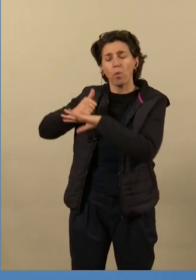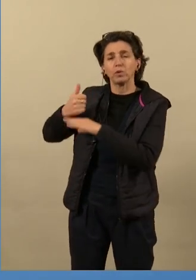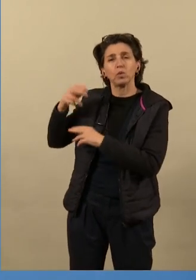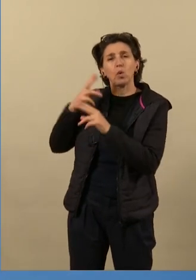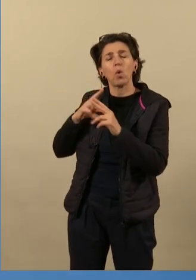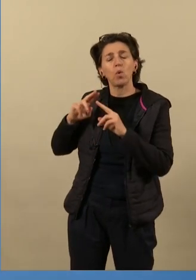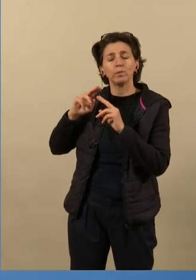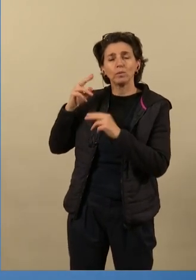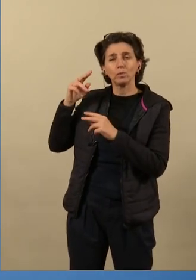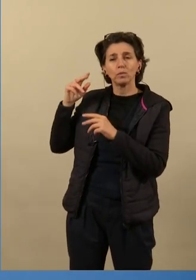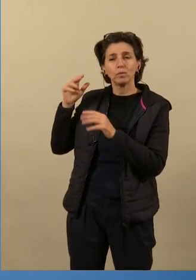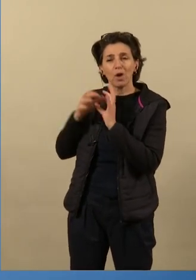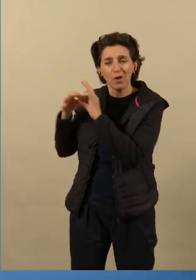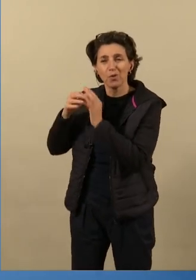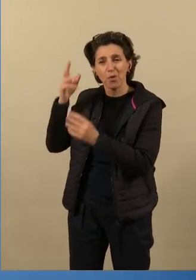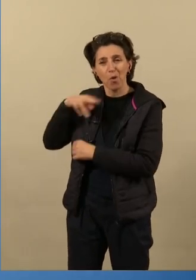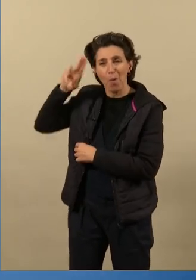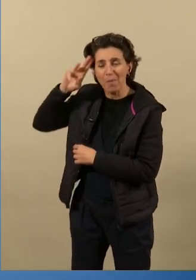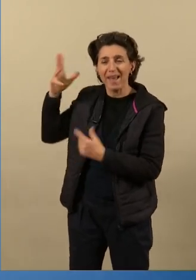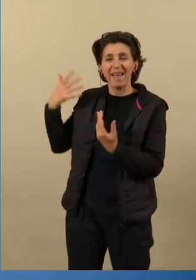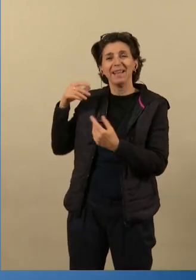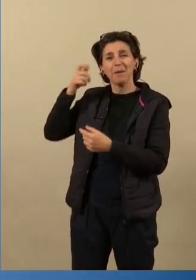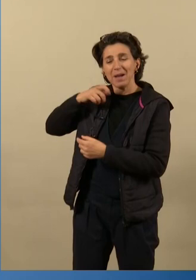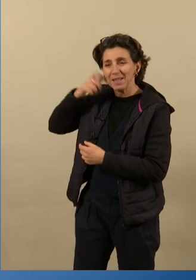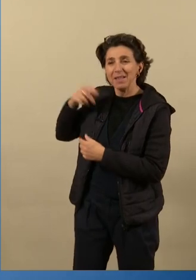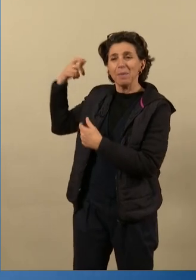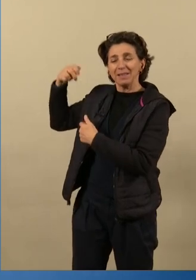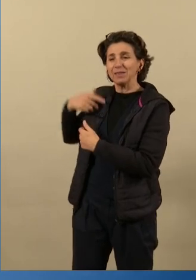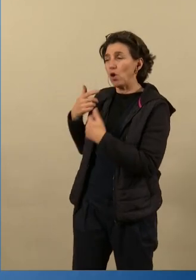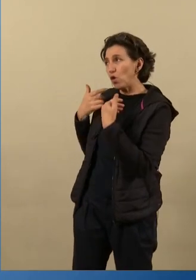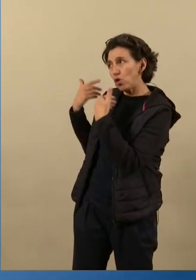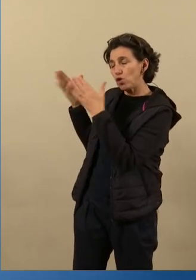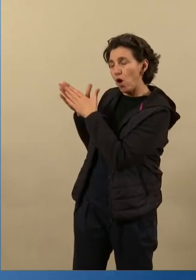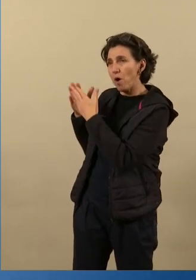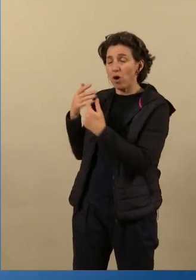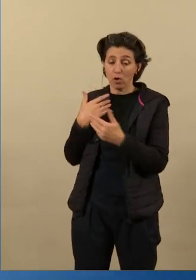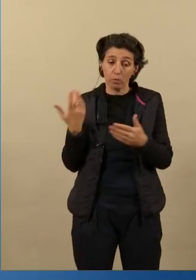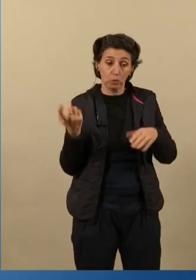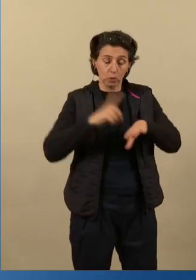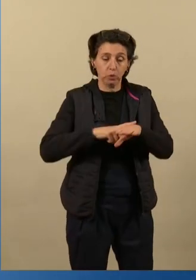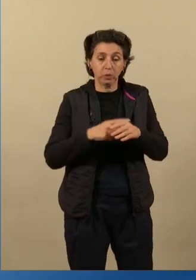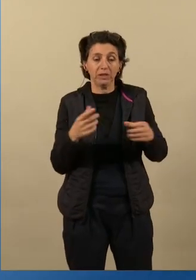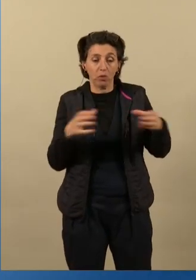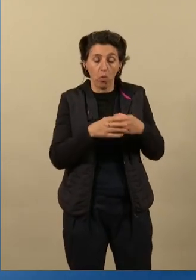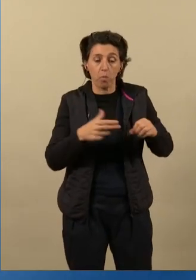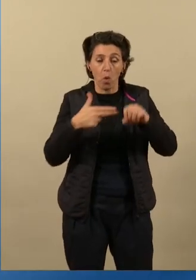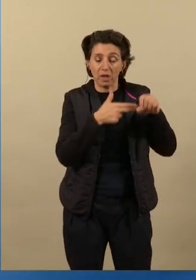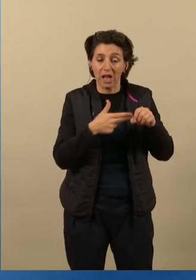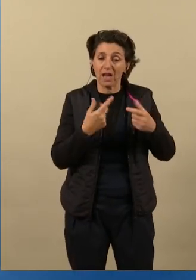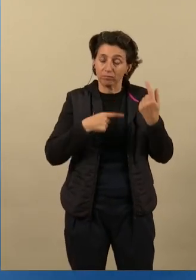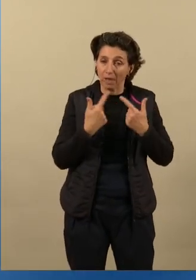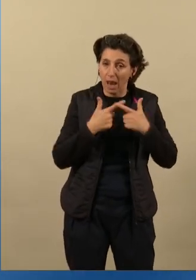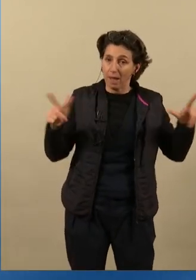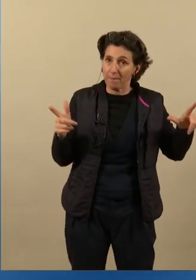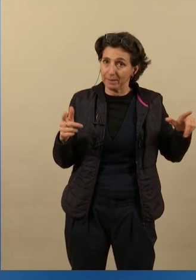a et je propose de modifier comme tel vrer à la libération immédiate et inconditionnelle des otages israéliens prendre